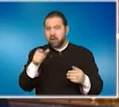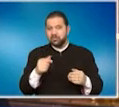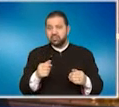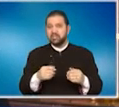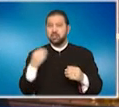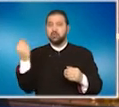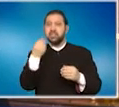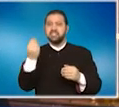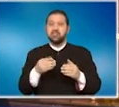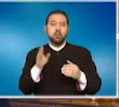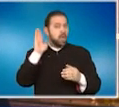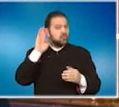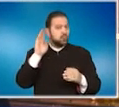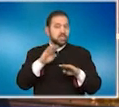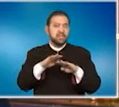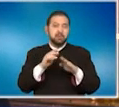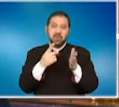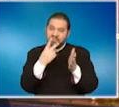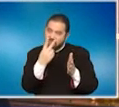mine?